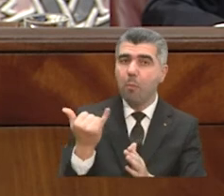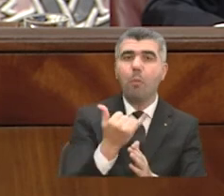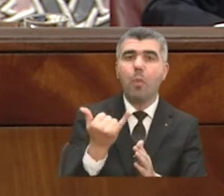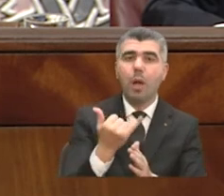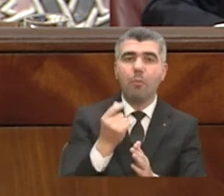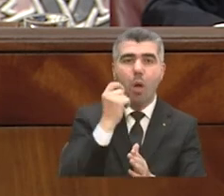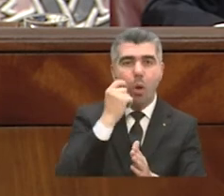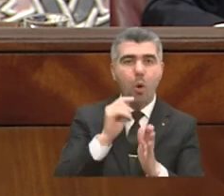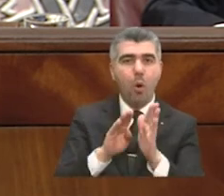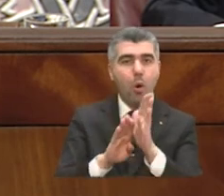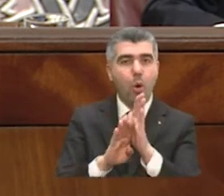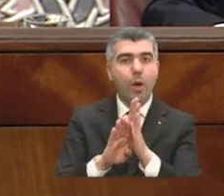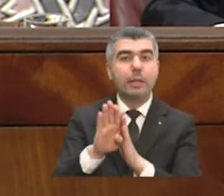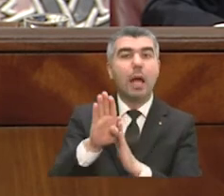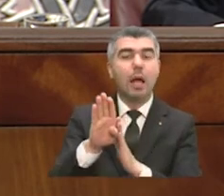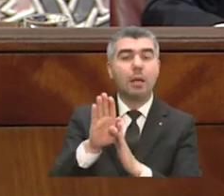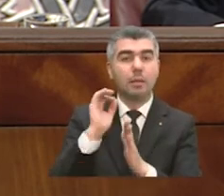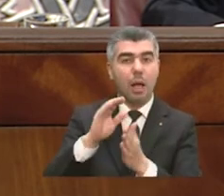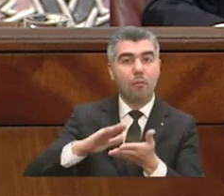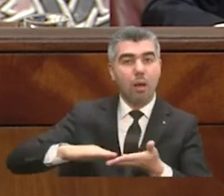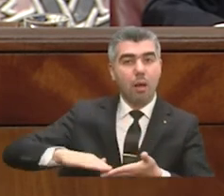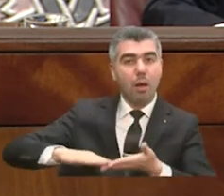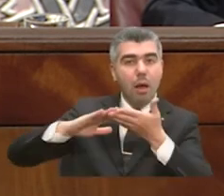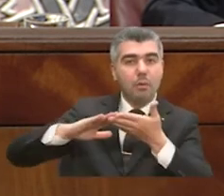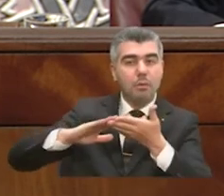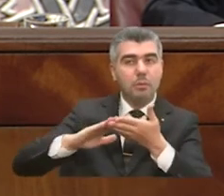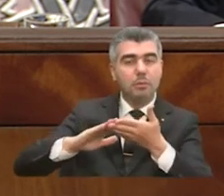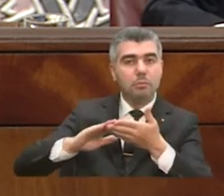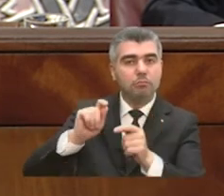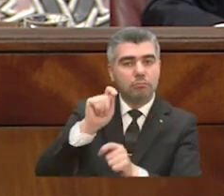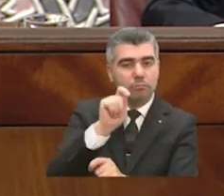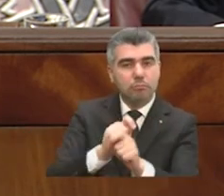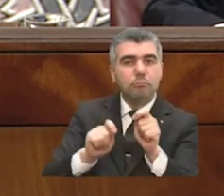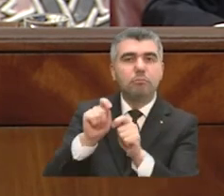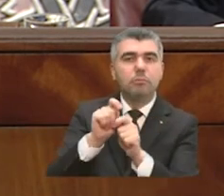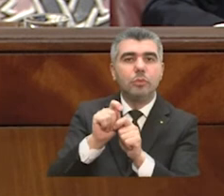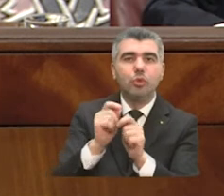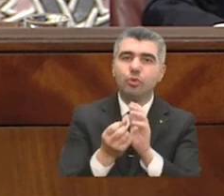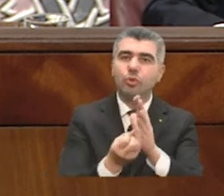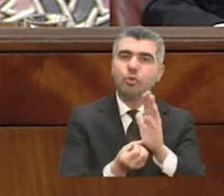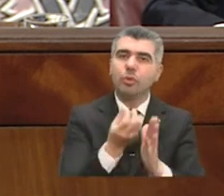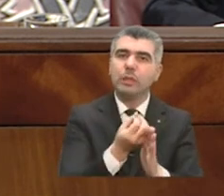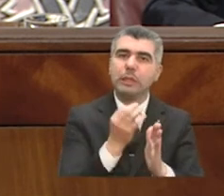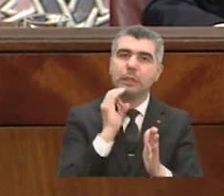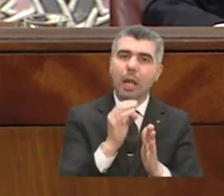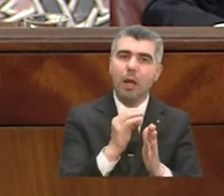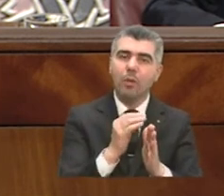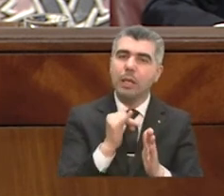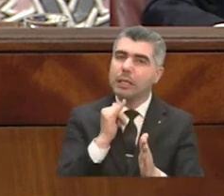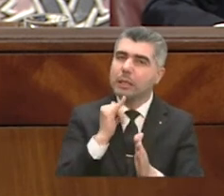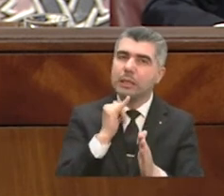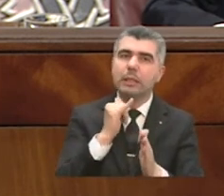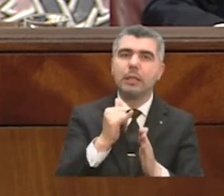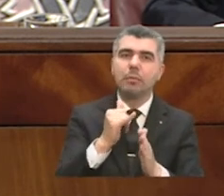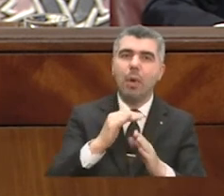des lois, notamment lorsqu'il s'agit de lois liées aux droits de